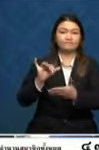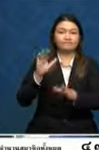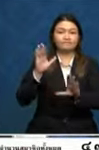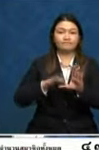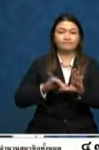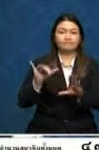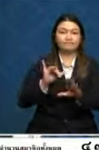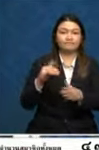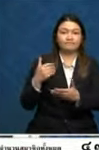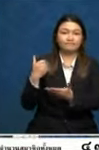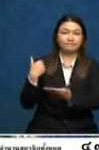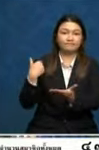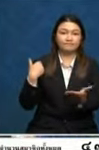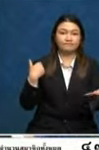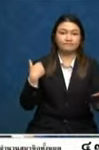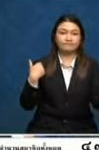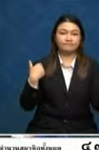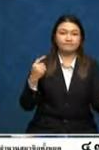เชิญครับเชิญครับ